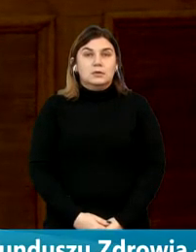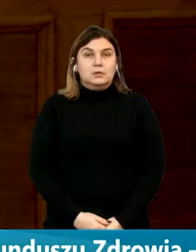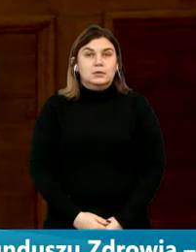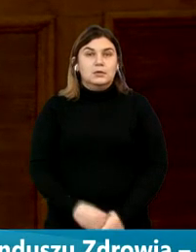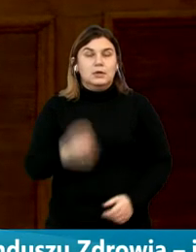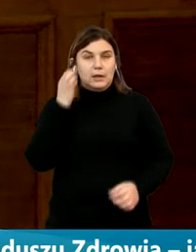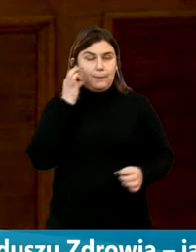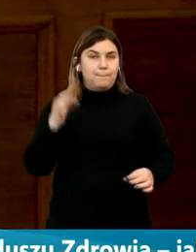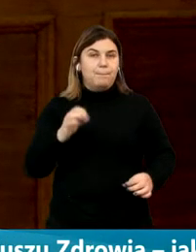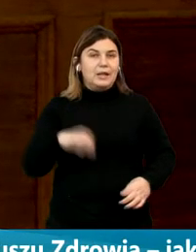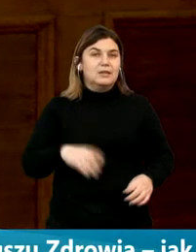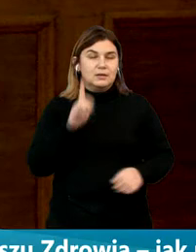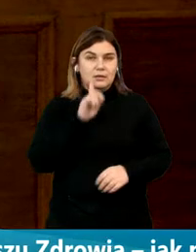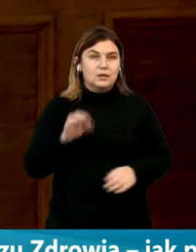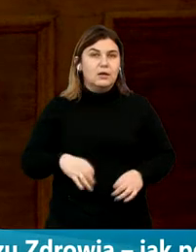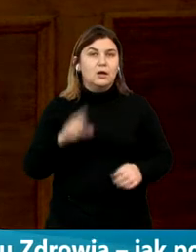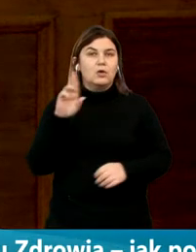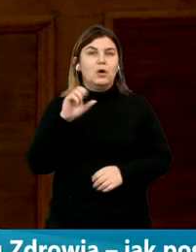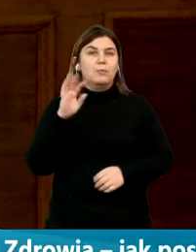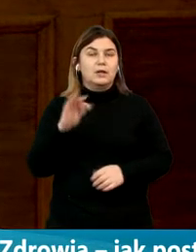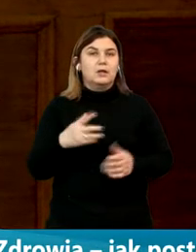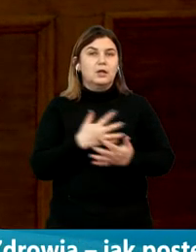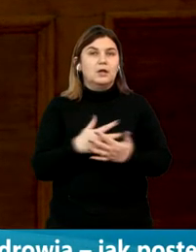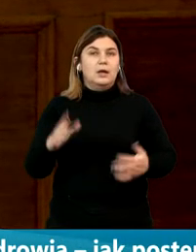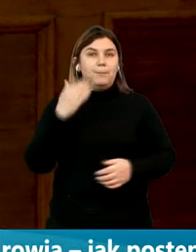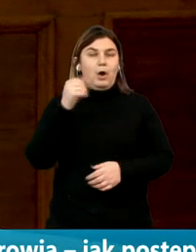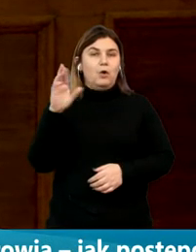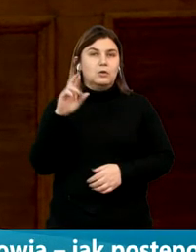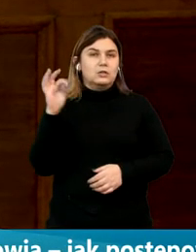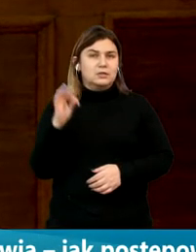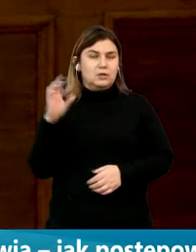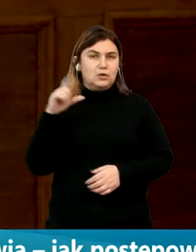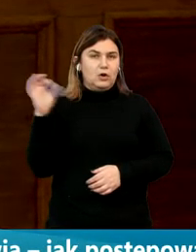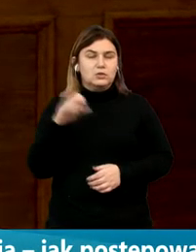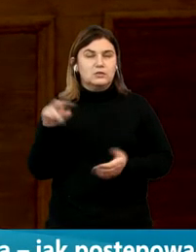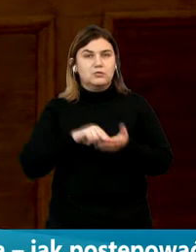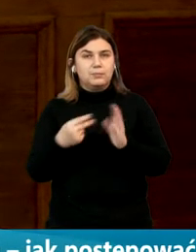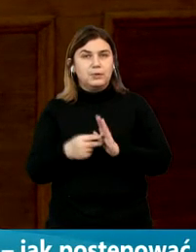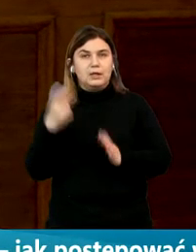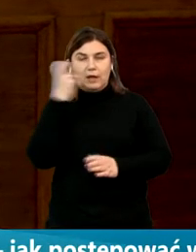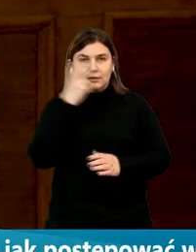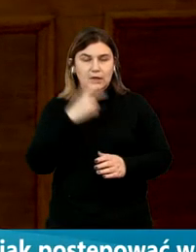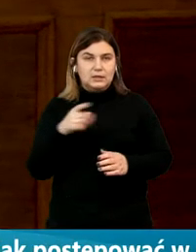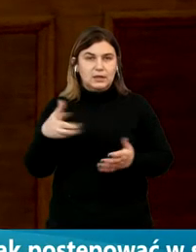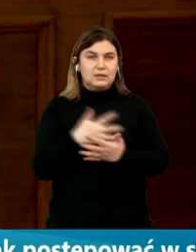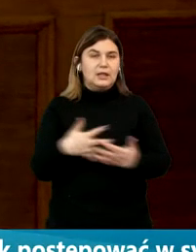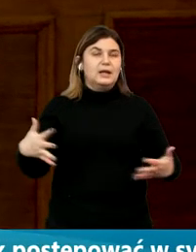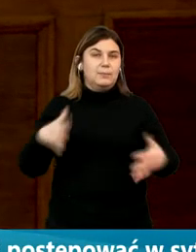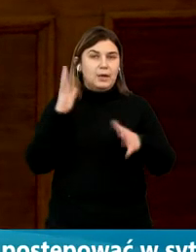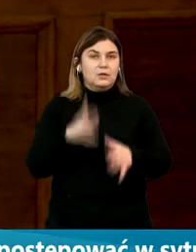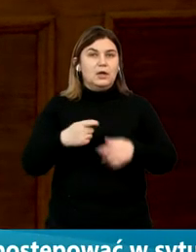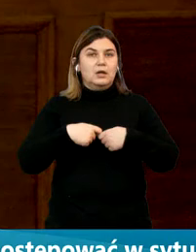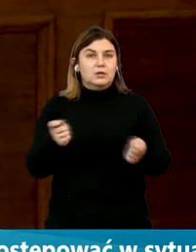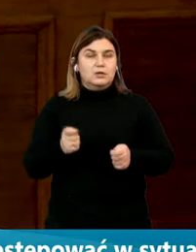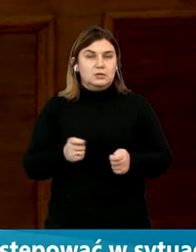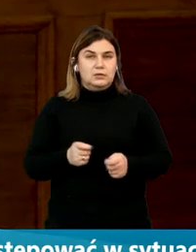Pan Robert pyta, Panie Prezydencie, co z terenem po dawnym torze motocrossowym? Jakie tam są plany? Czy ten atrakcyjny teren zostanie sprzedany deweloperom?